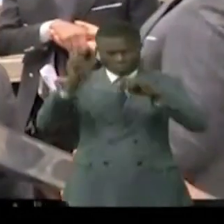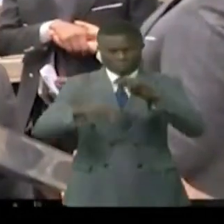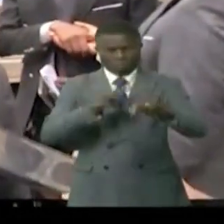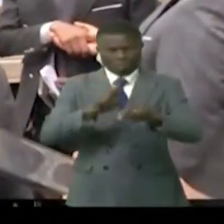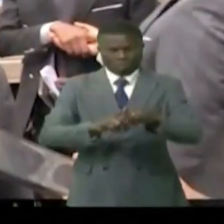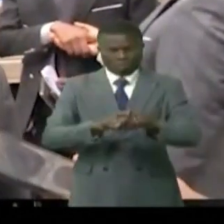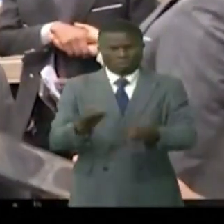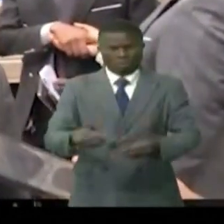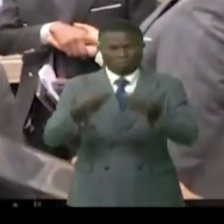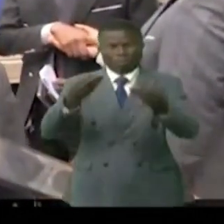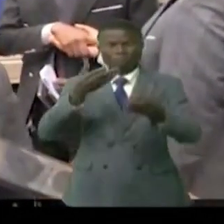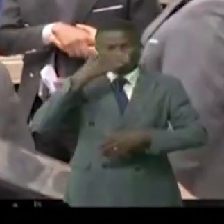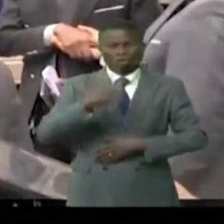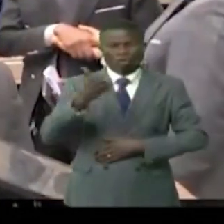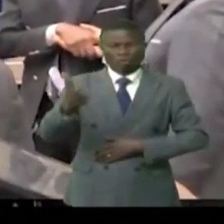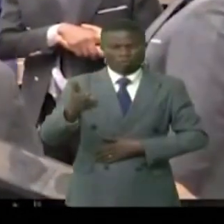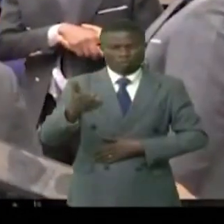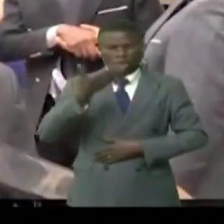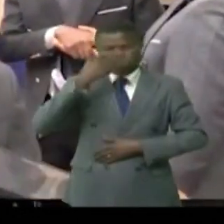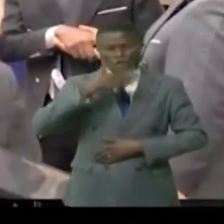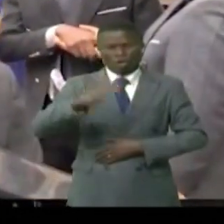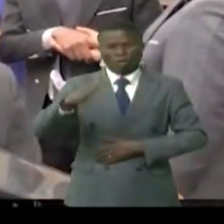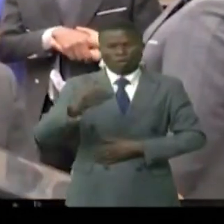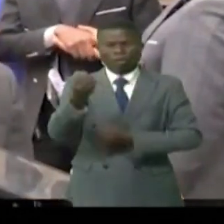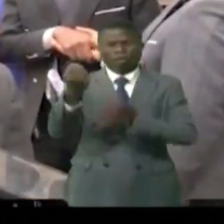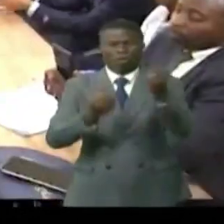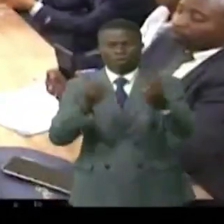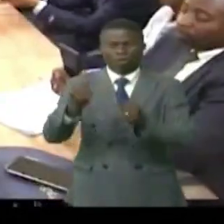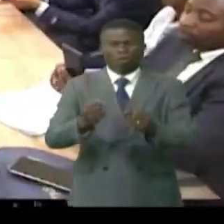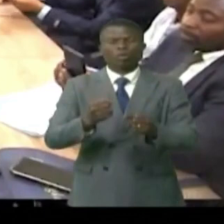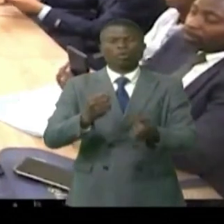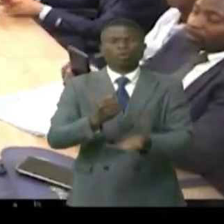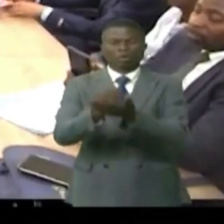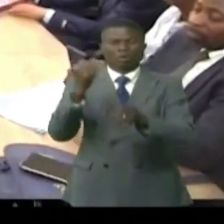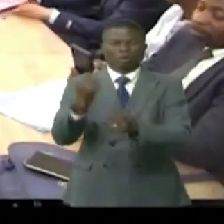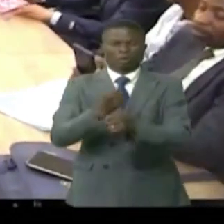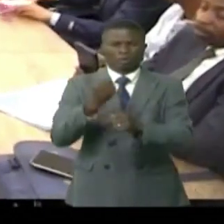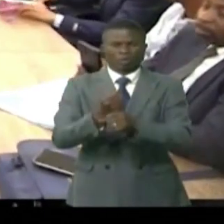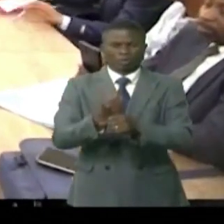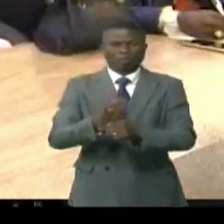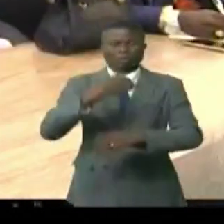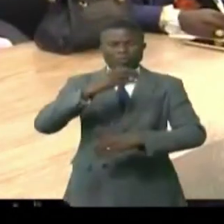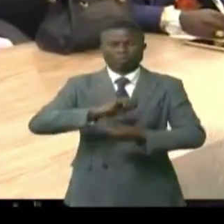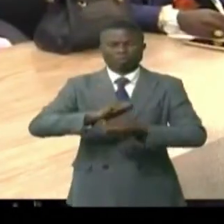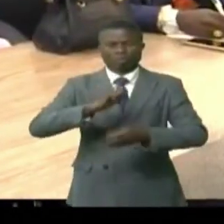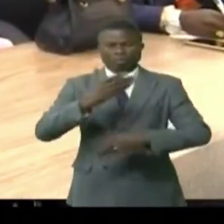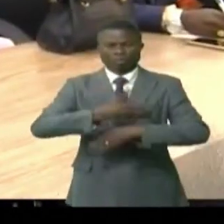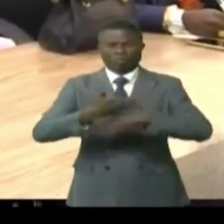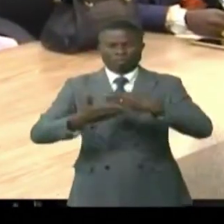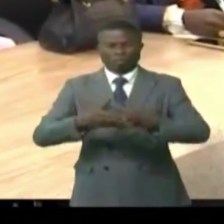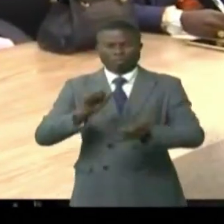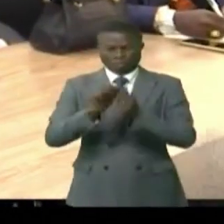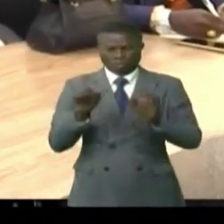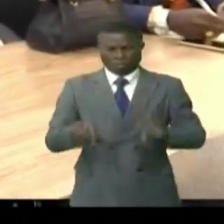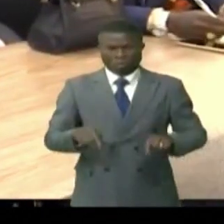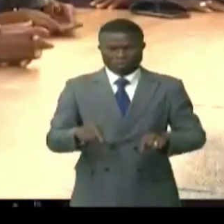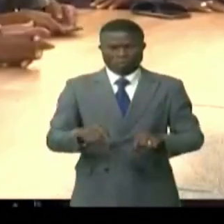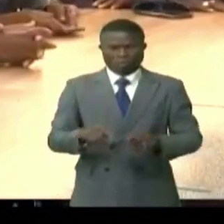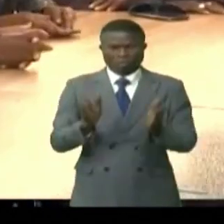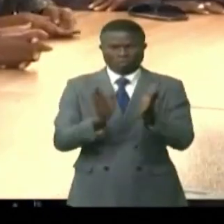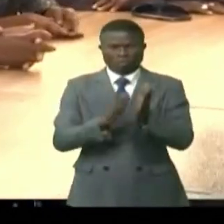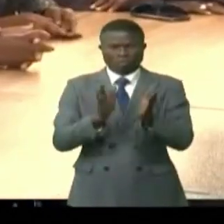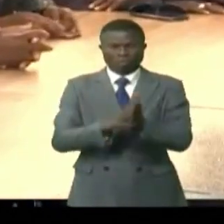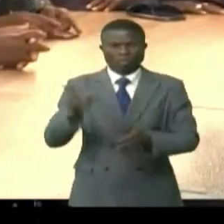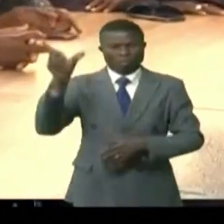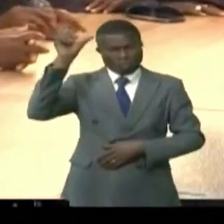de doter ces centres de ces instruments de travail. L'aide pour la réhabilitation et la situation actuelle de l'Institut